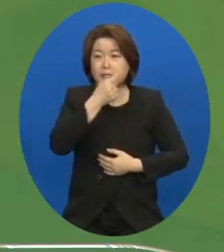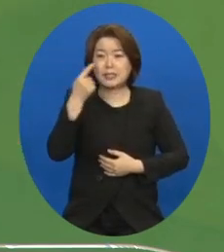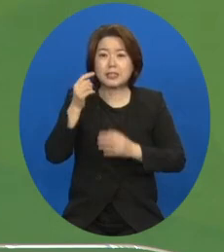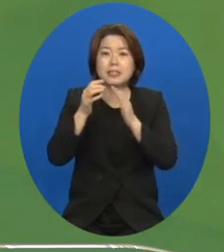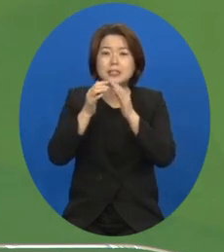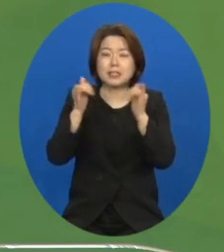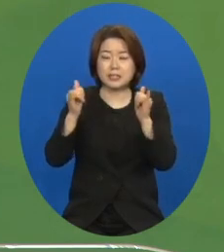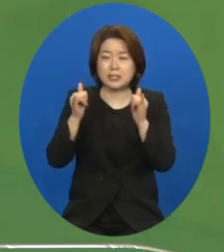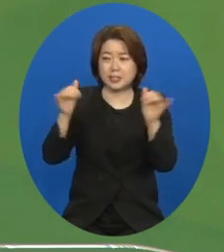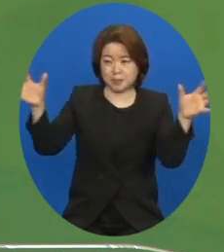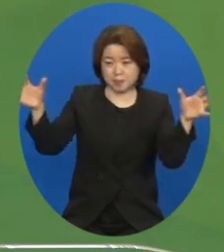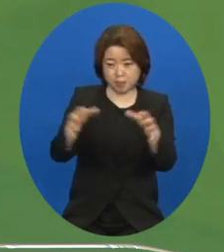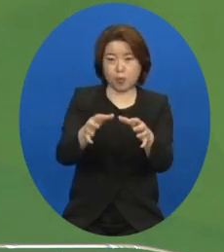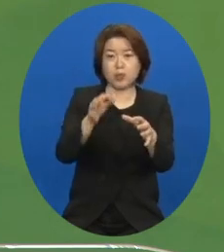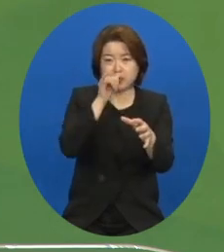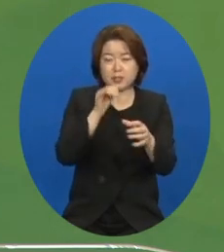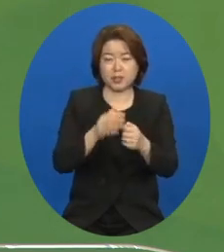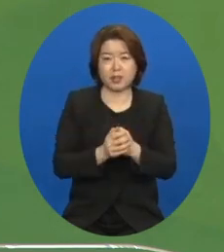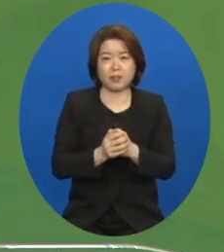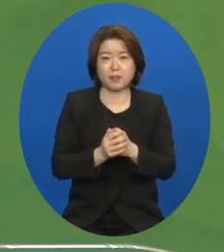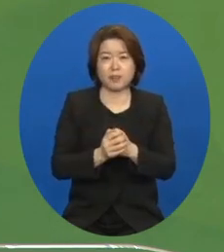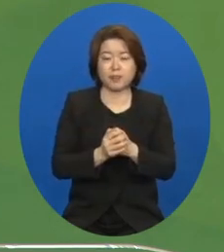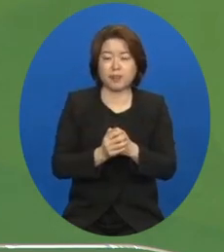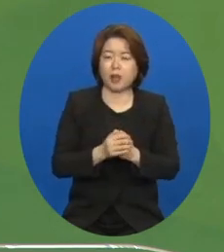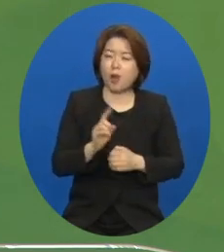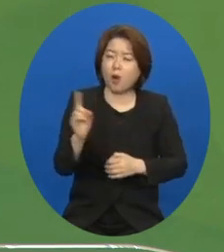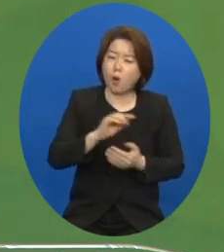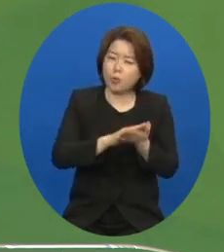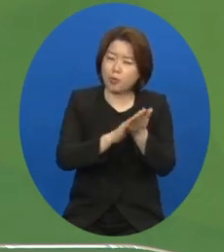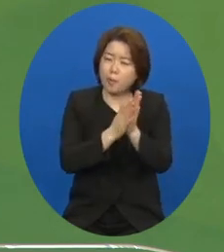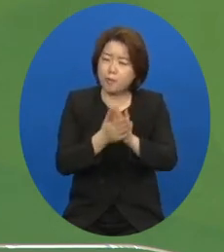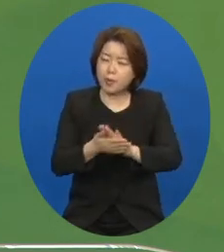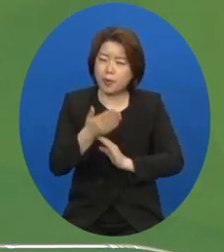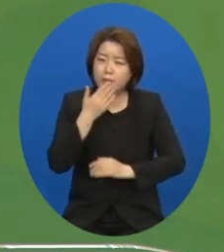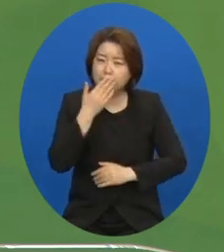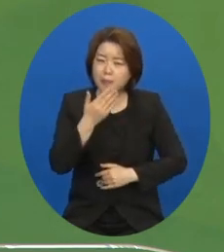있었습니다. 도대체 어떤 변화가 일어날까?